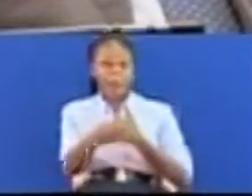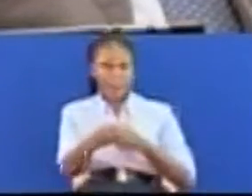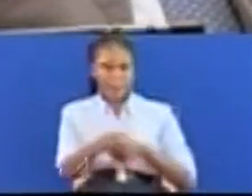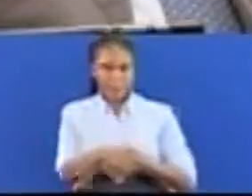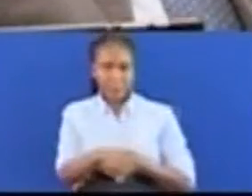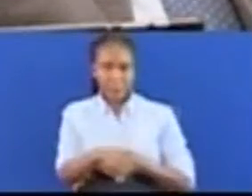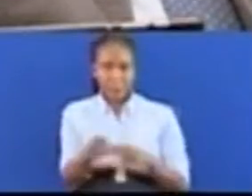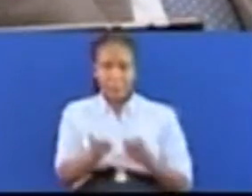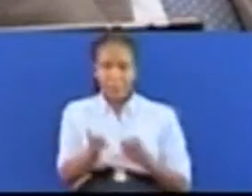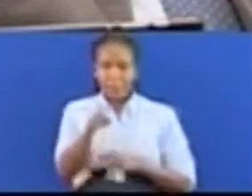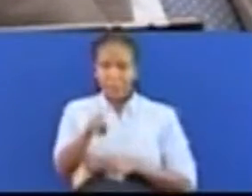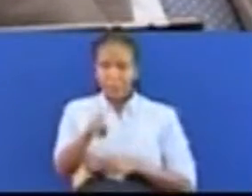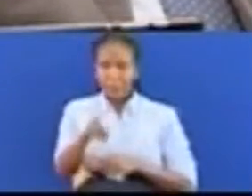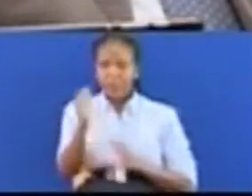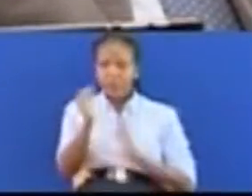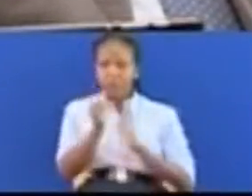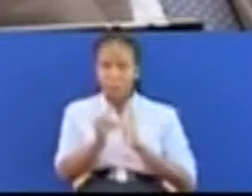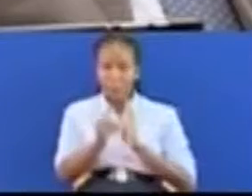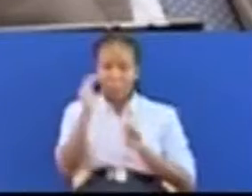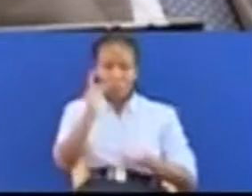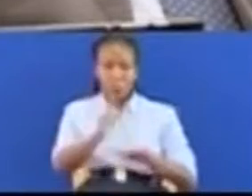kims ni sher zinazohusiana